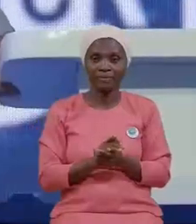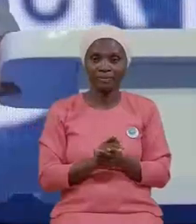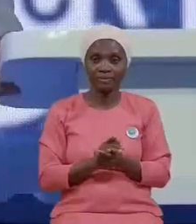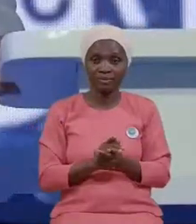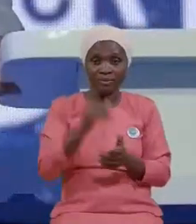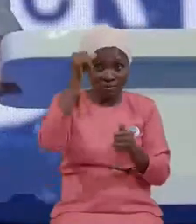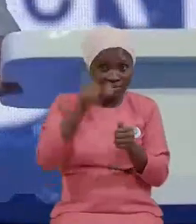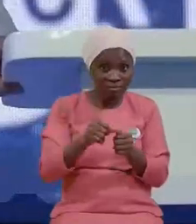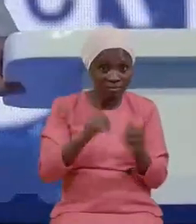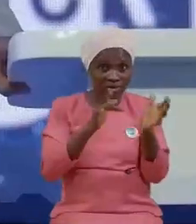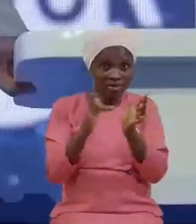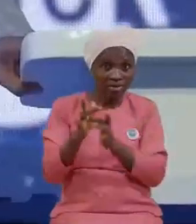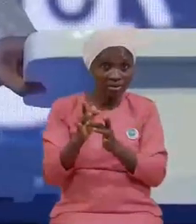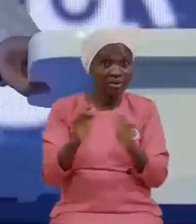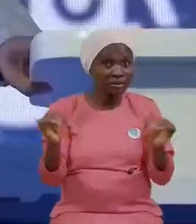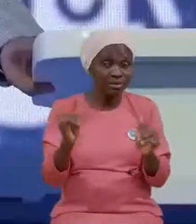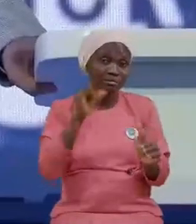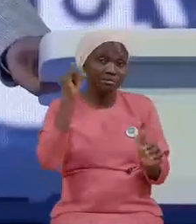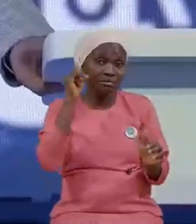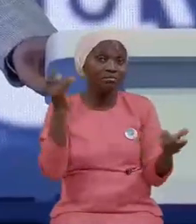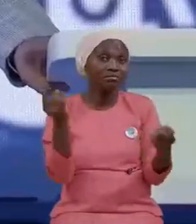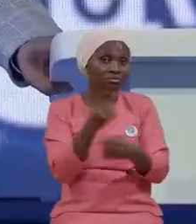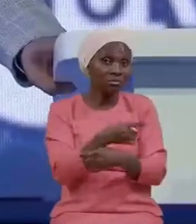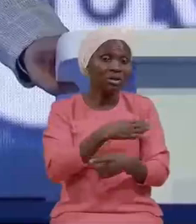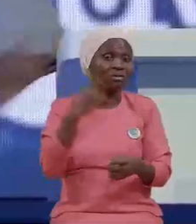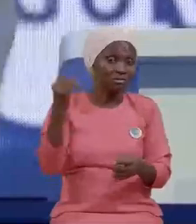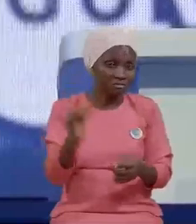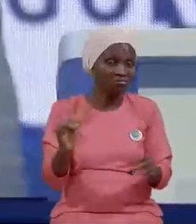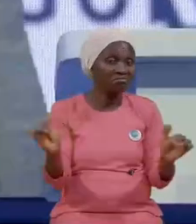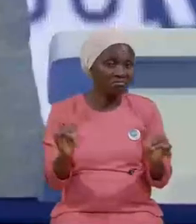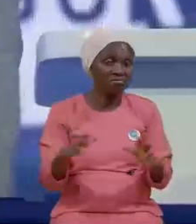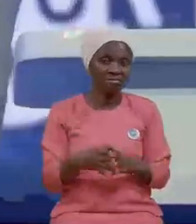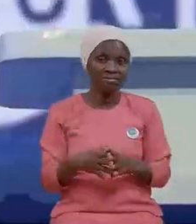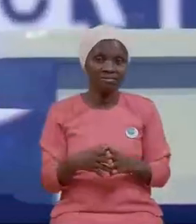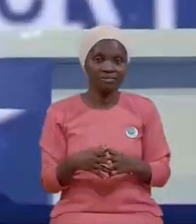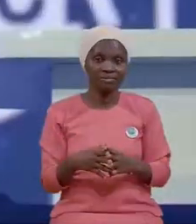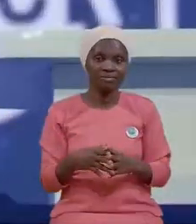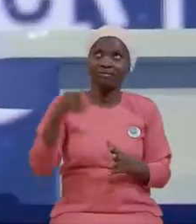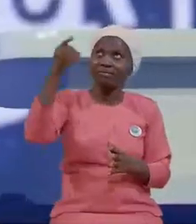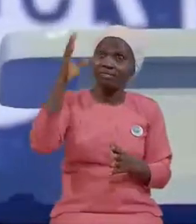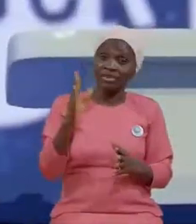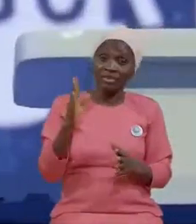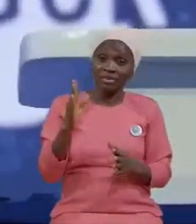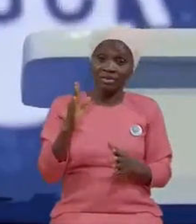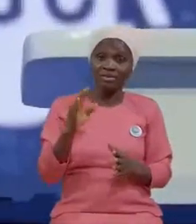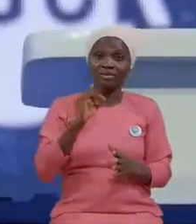Rappelez-vous, Jésus-Christ est le même hier, aujourd'hui et éternellement. Dieu est toujours avec